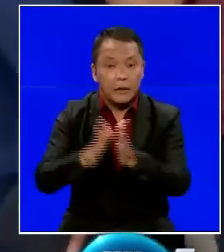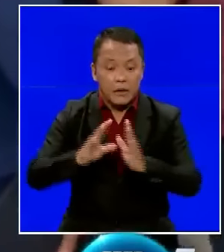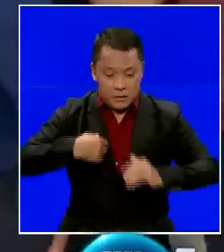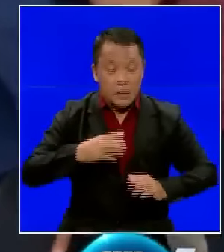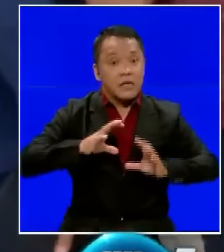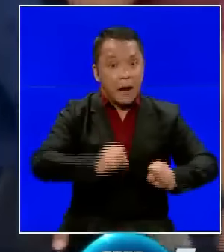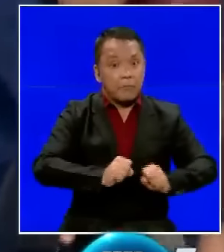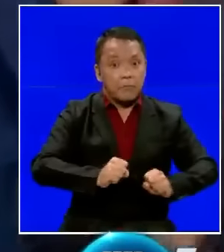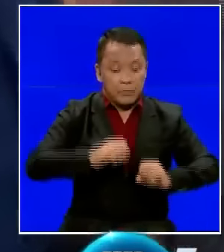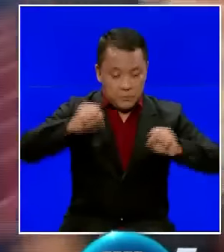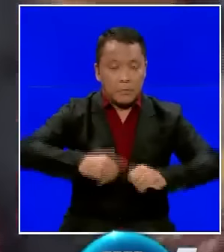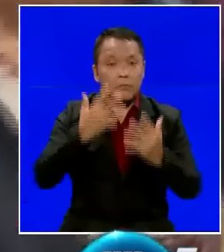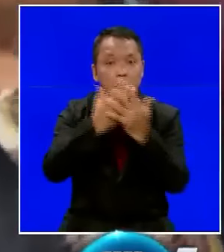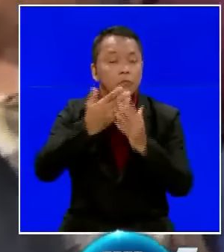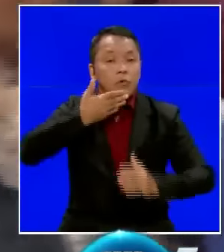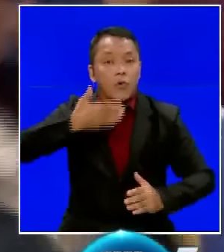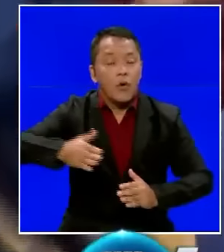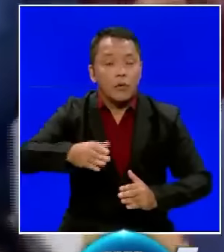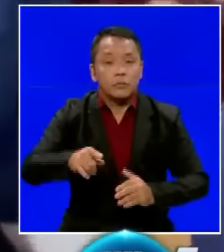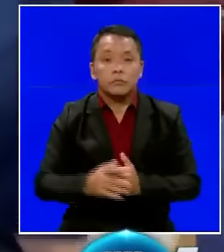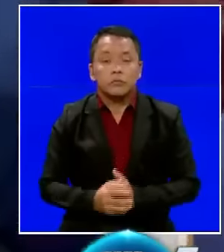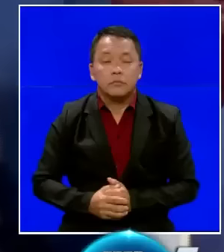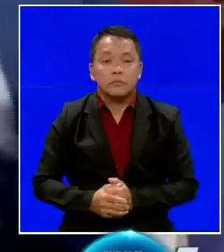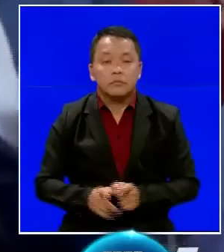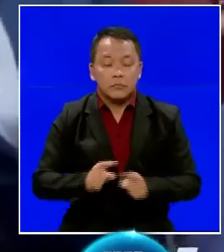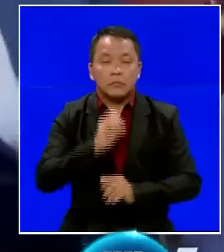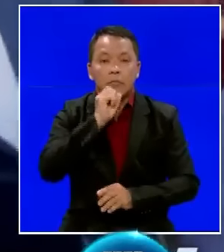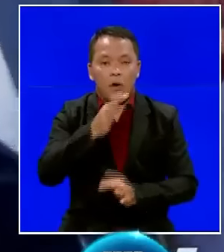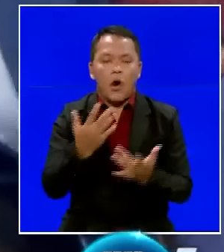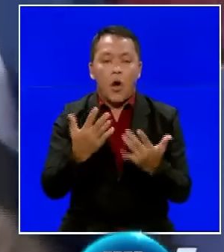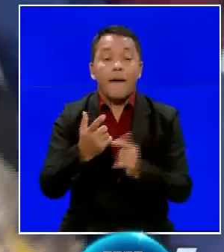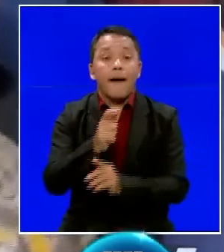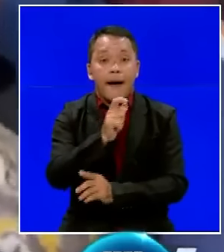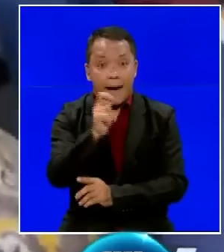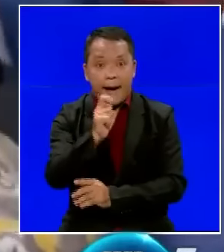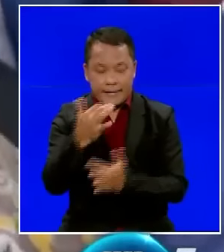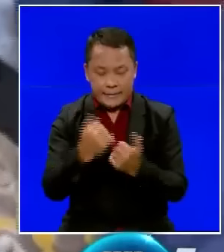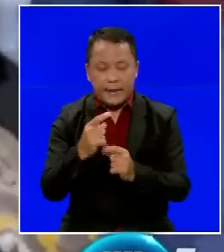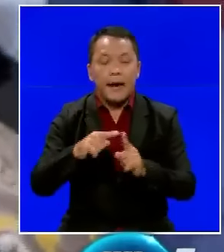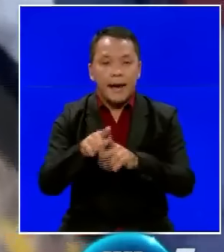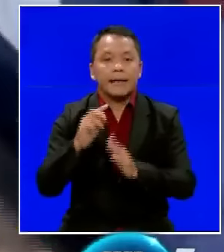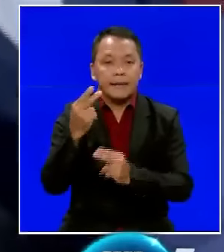จับนะถูกตัดสินจำคุกตลอดชีวิตคดีนี้ท่านทวีก็เลยบอกว่าเดี๋ยววันอังคารจะ